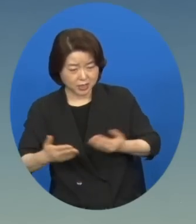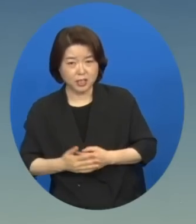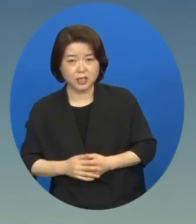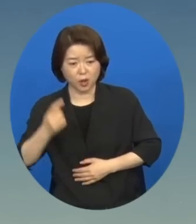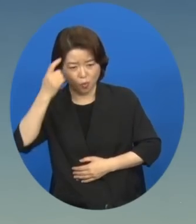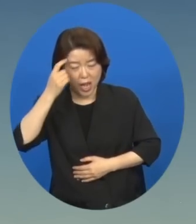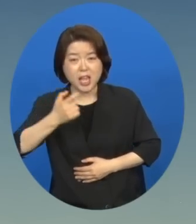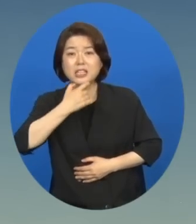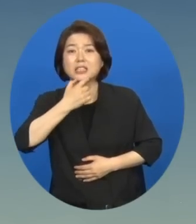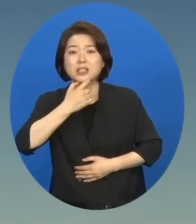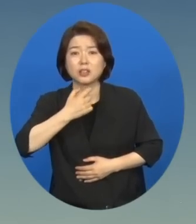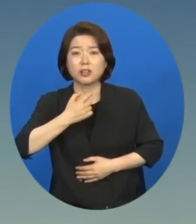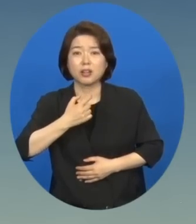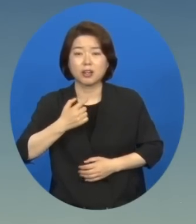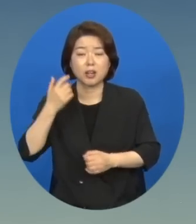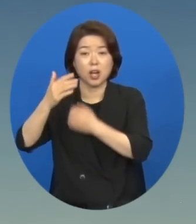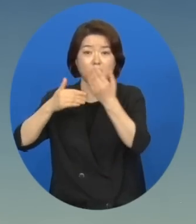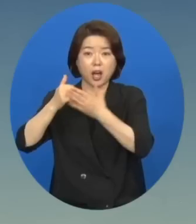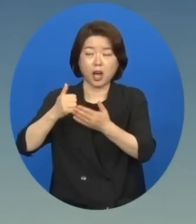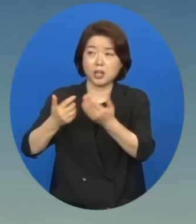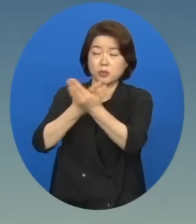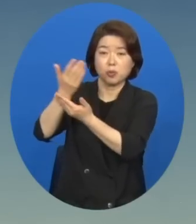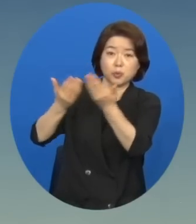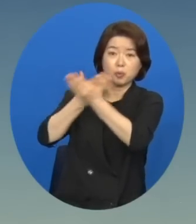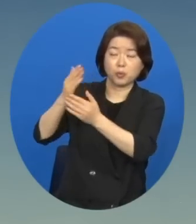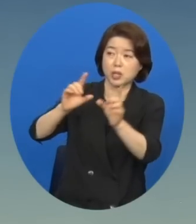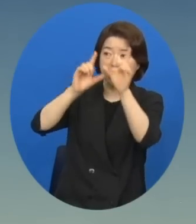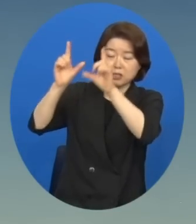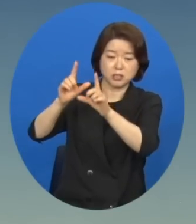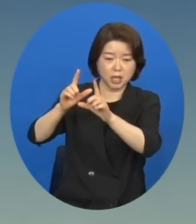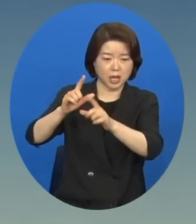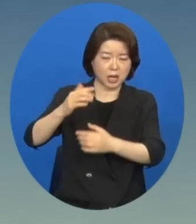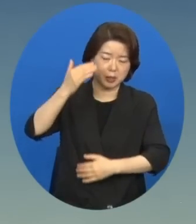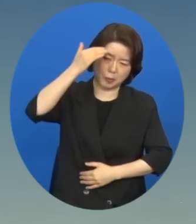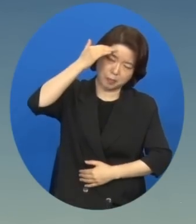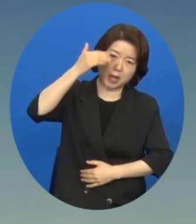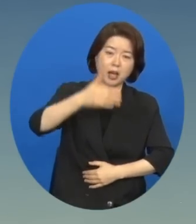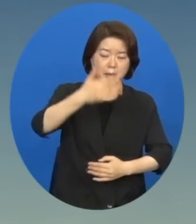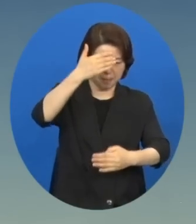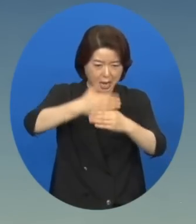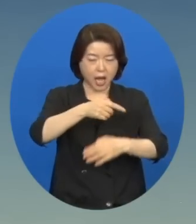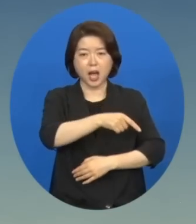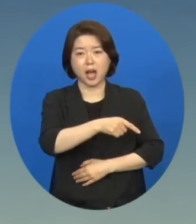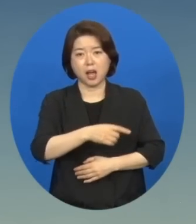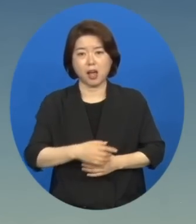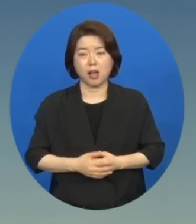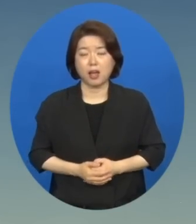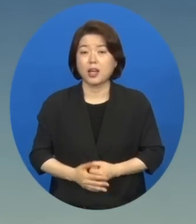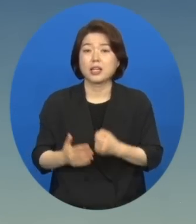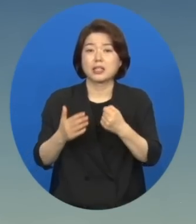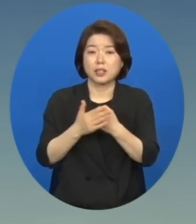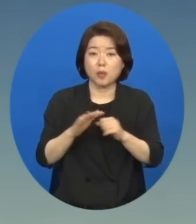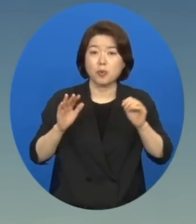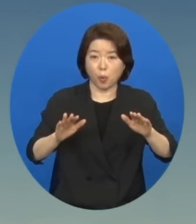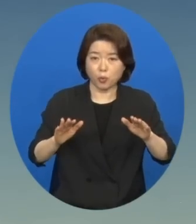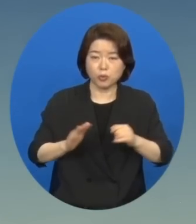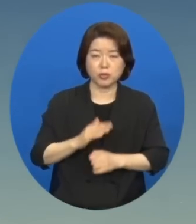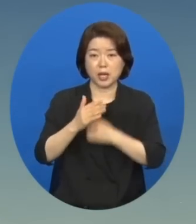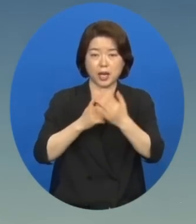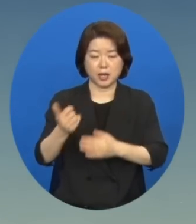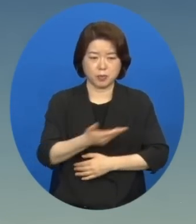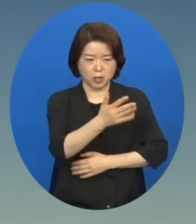그렇게 싫어하실까? 하나님과 교제하는 삶을 가로막으니까요. 그러니 여러분, 오늘도 하나님이